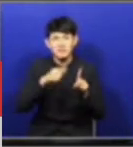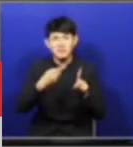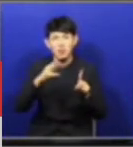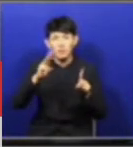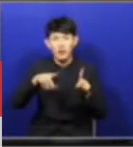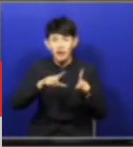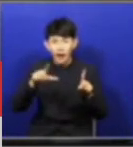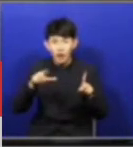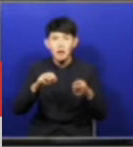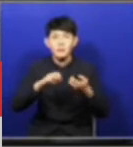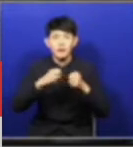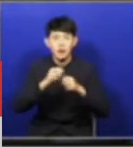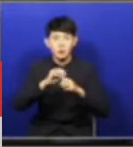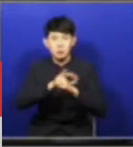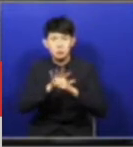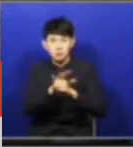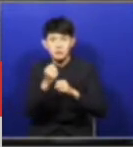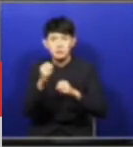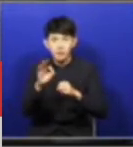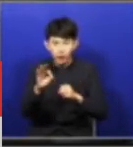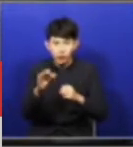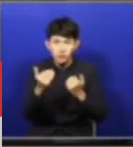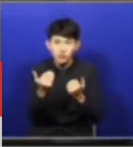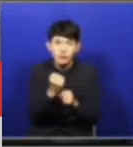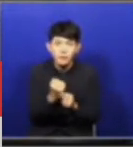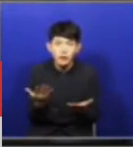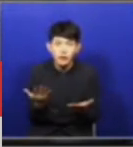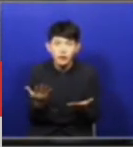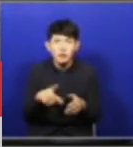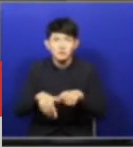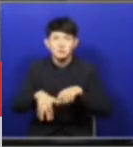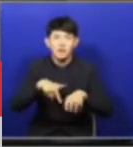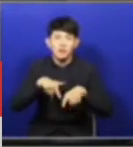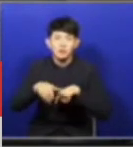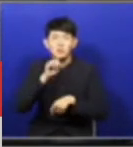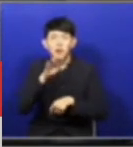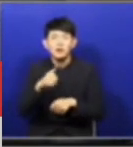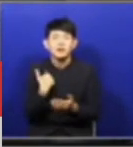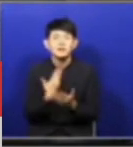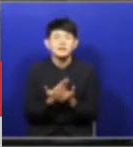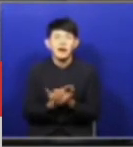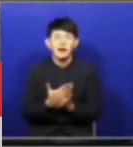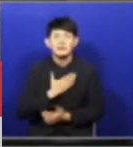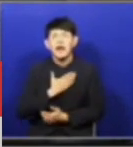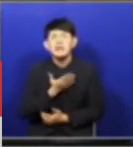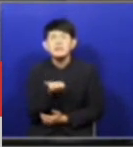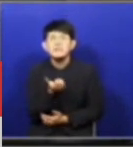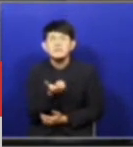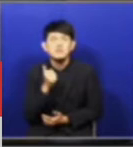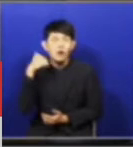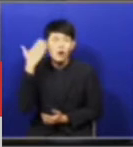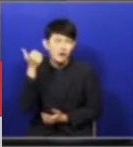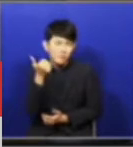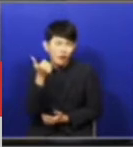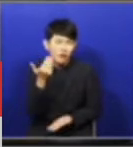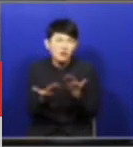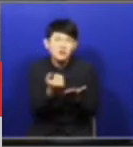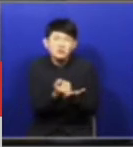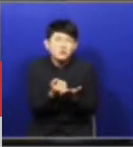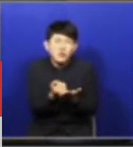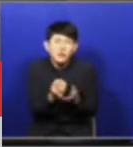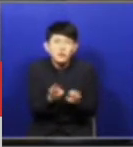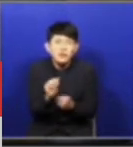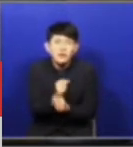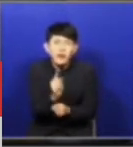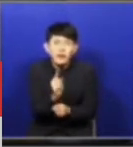พอมีปัญหาโควิดปุ๊บทำไงล่ะฮะพี่น้องประชาชนบอกว่าเงินของฉันขอยืมก่อนได้ไหมหรือจะช่วยฉันแบบไหนอย่างไรบ้